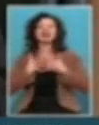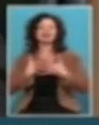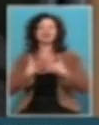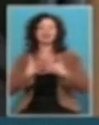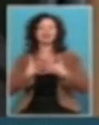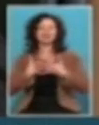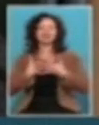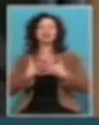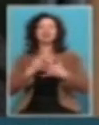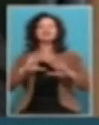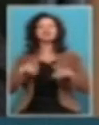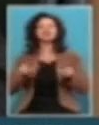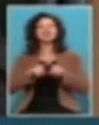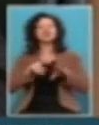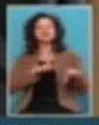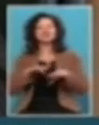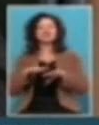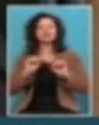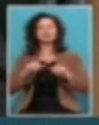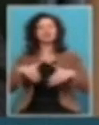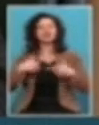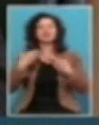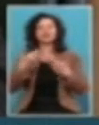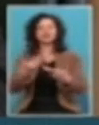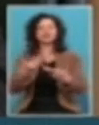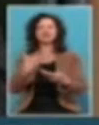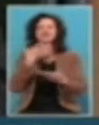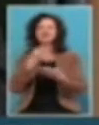әсерлеріне мониторинг өткізетін өкілетті сараптау ұйымының ресми